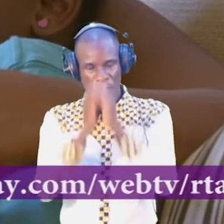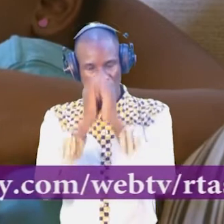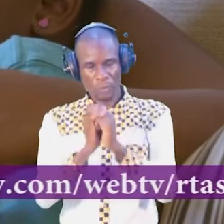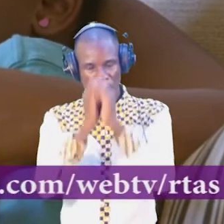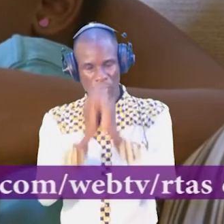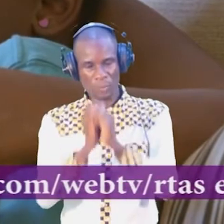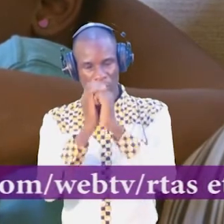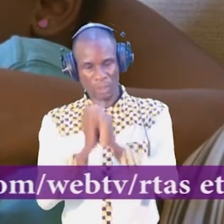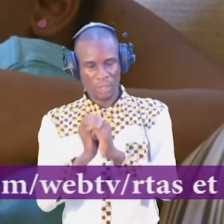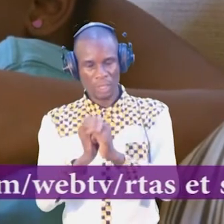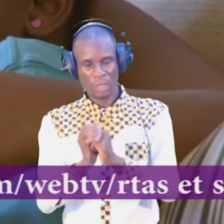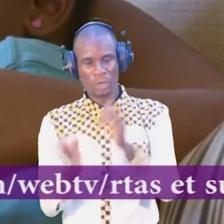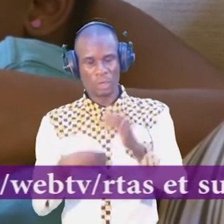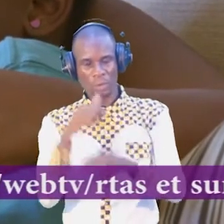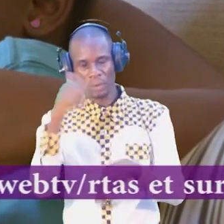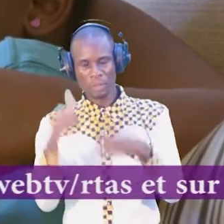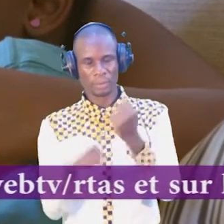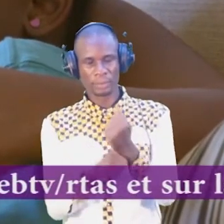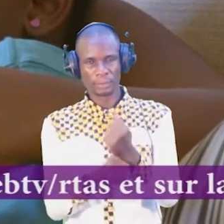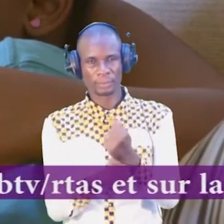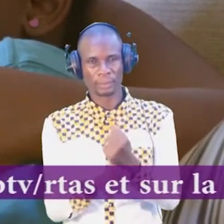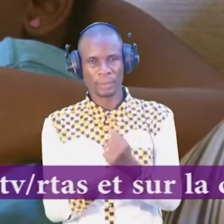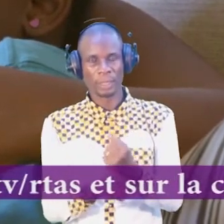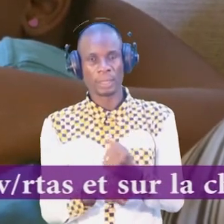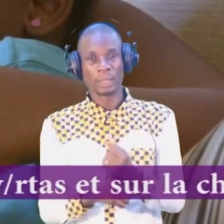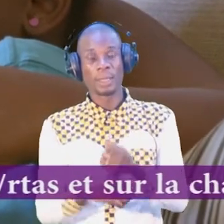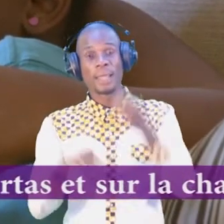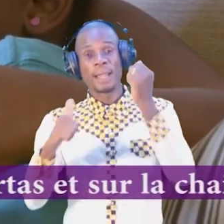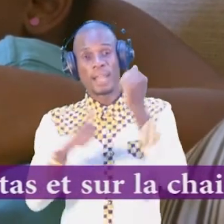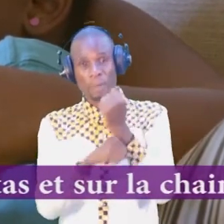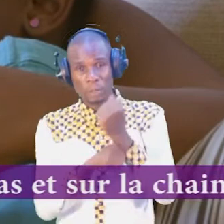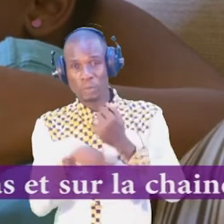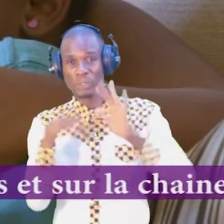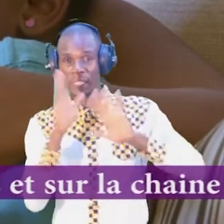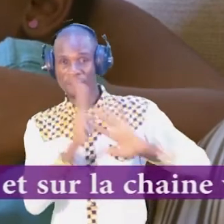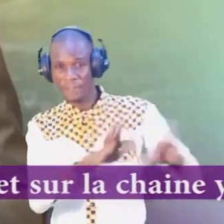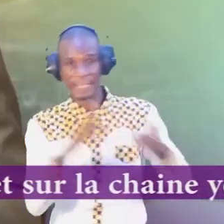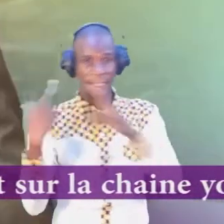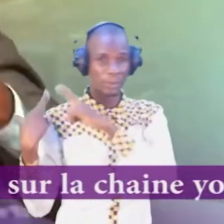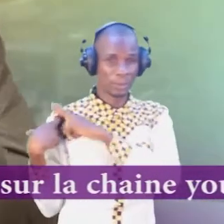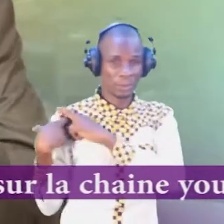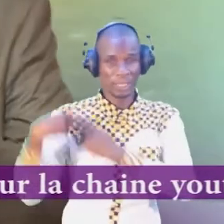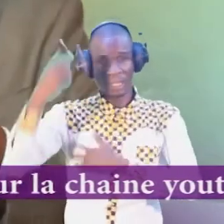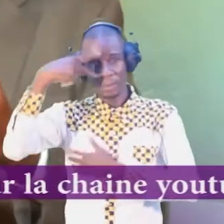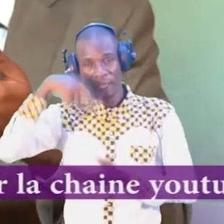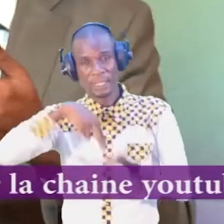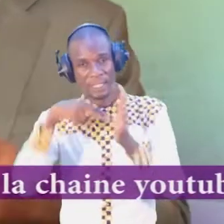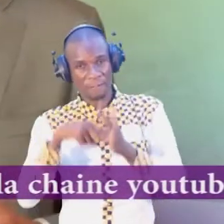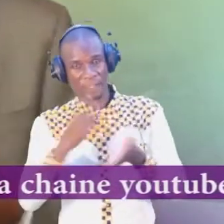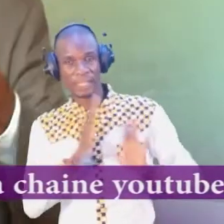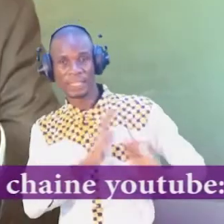boti ba zali penza na makoki ya kozwa limienia epa ya bana na bango koleka ya bato